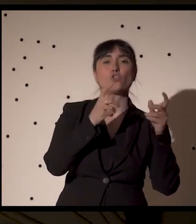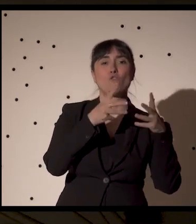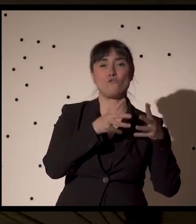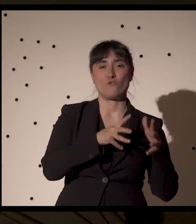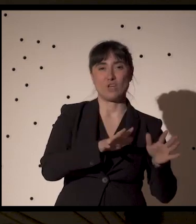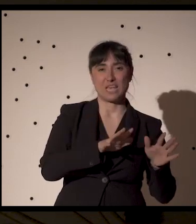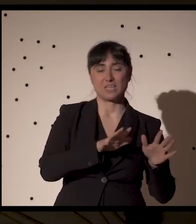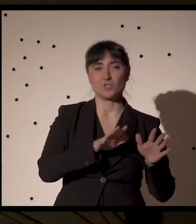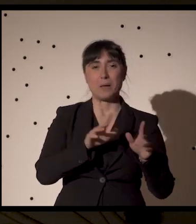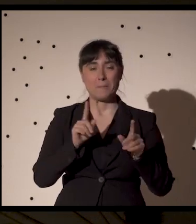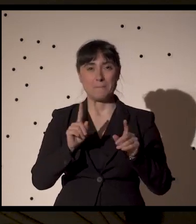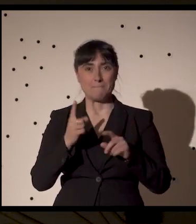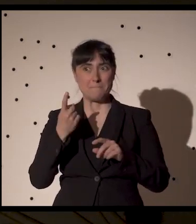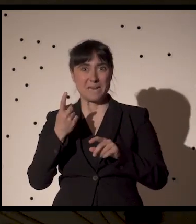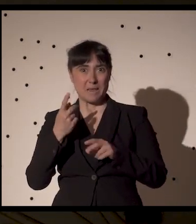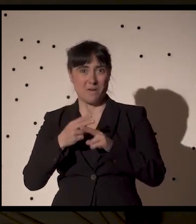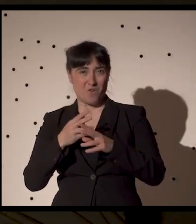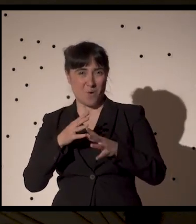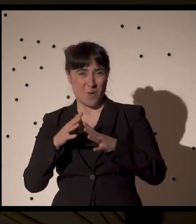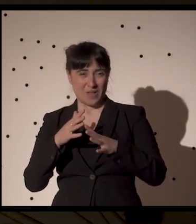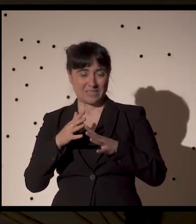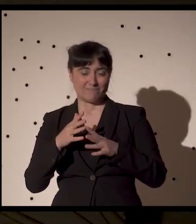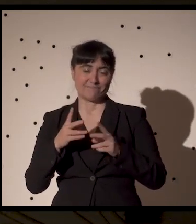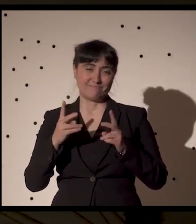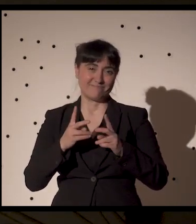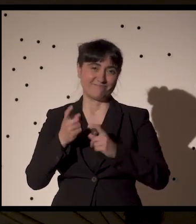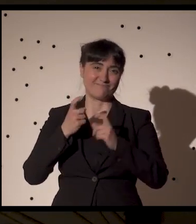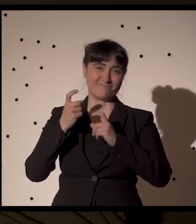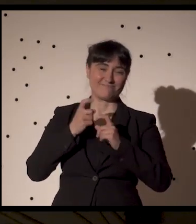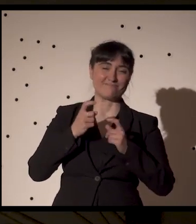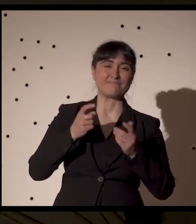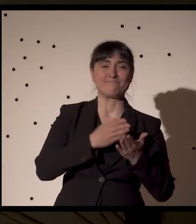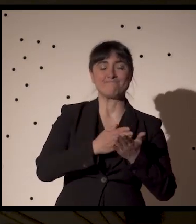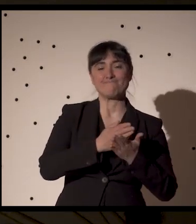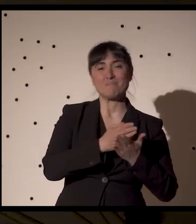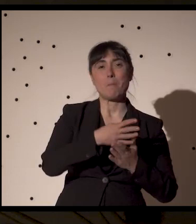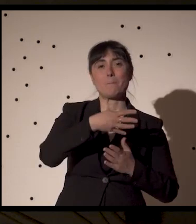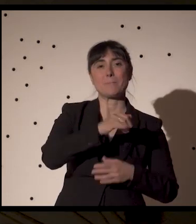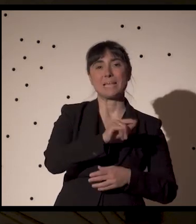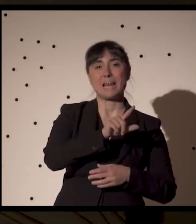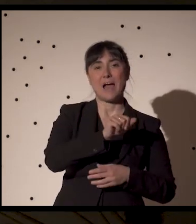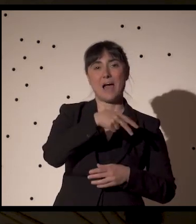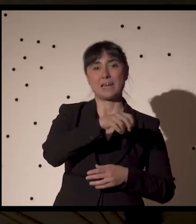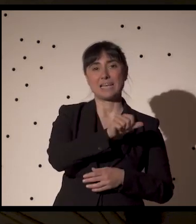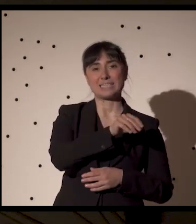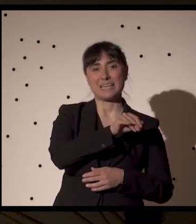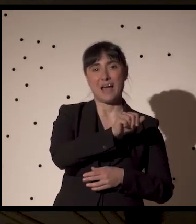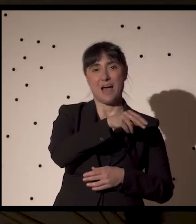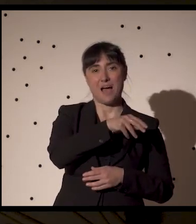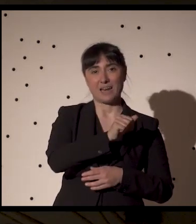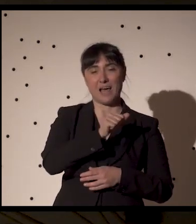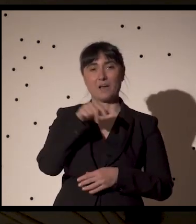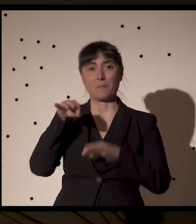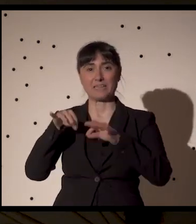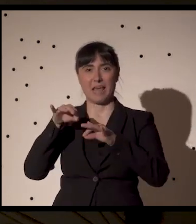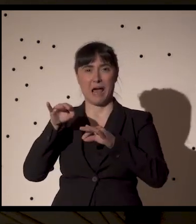perché in realtà attraversa la milanesiana Rezia mastrelle erano già arrivati con loro a teatro dell'assurdo